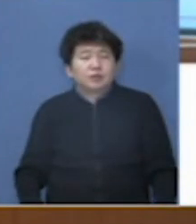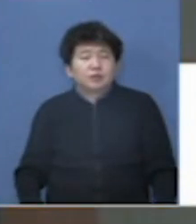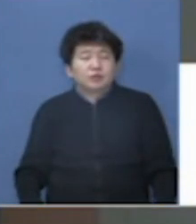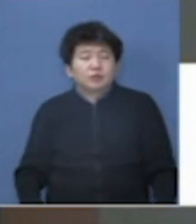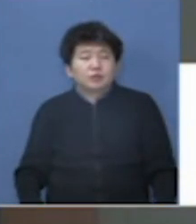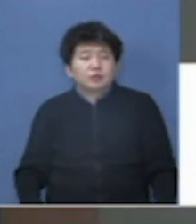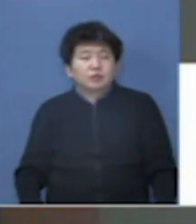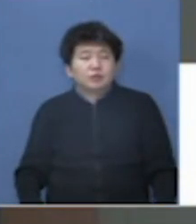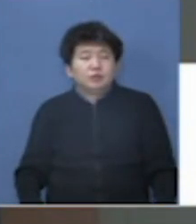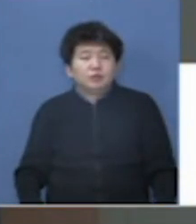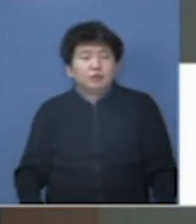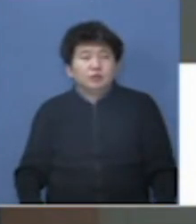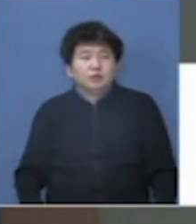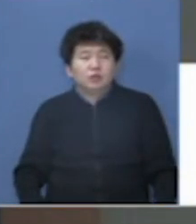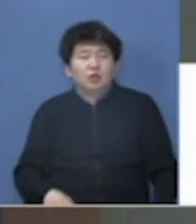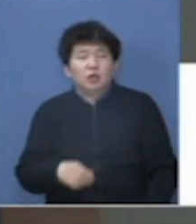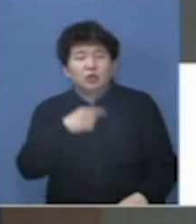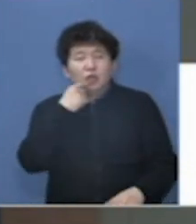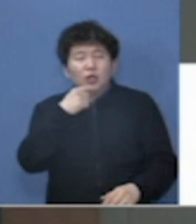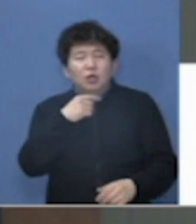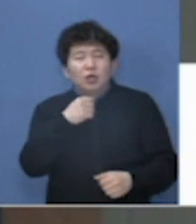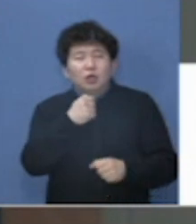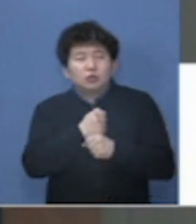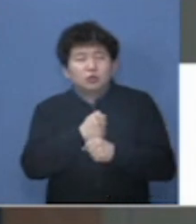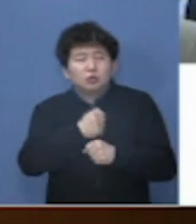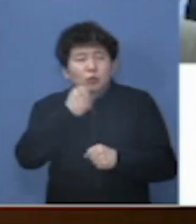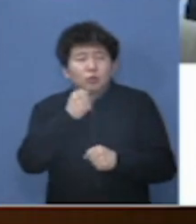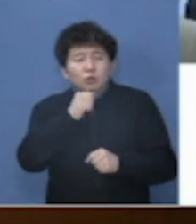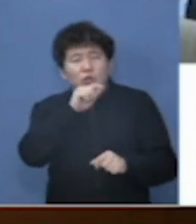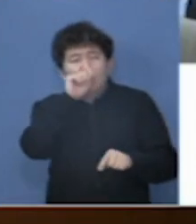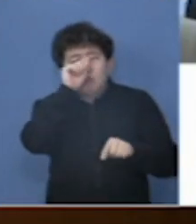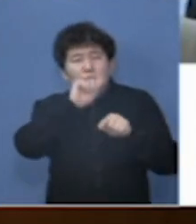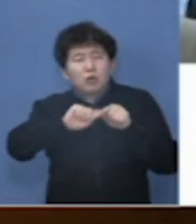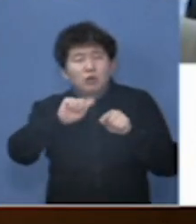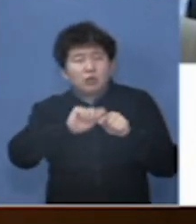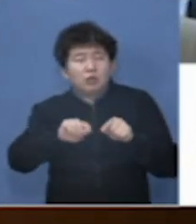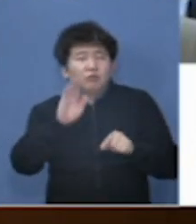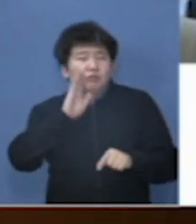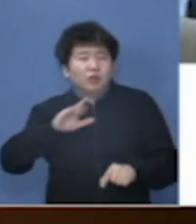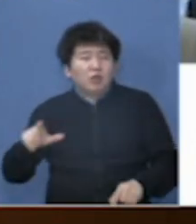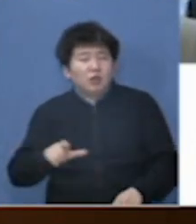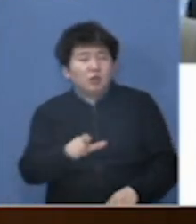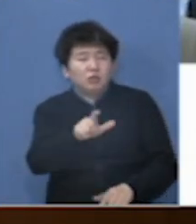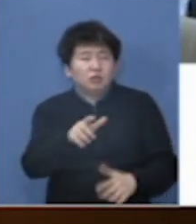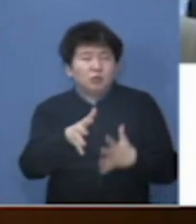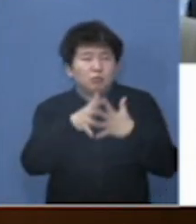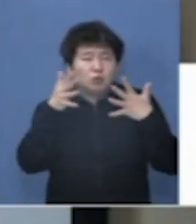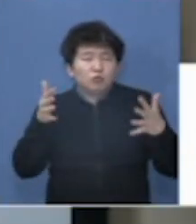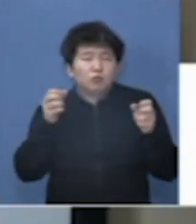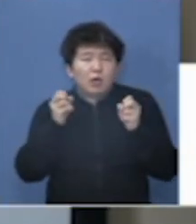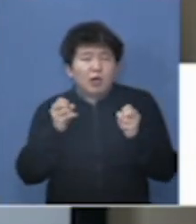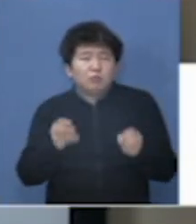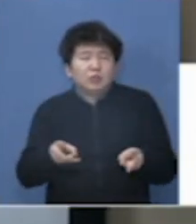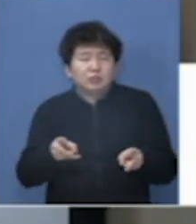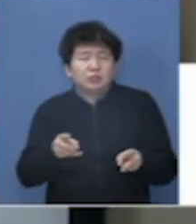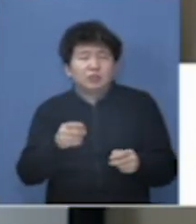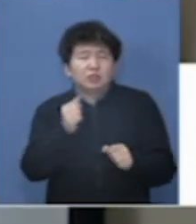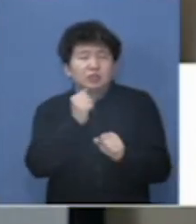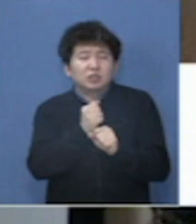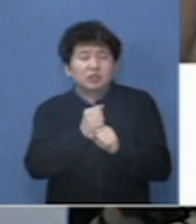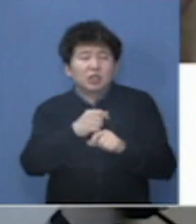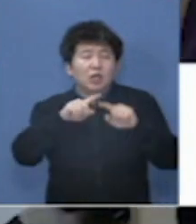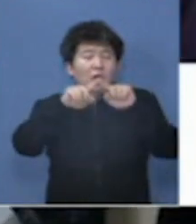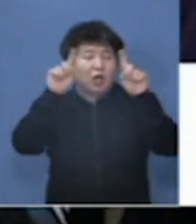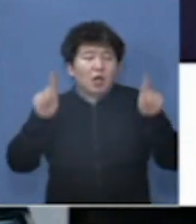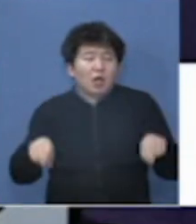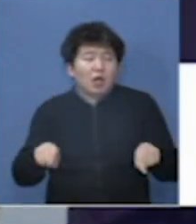Өңірдегі су тасқыны жіті бақылауда тәулік бойы мониторинг жүргізілуде. Үлкен қауіпті алдын алу мақсатында тәуекелдер картасы құрылды. Ол тұрақты